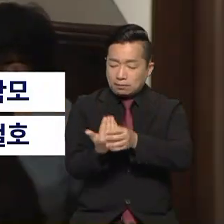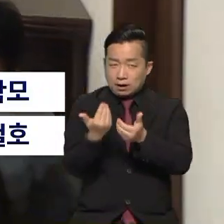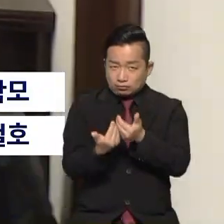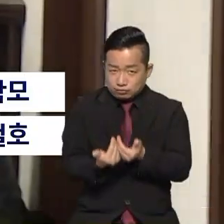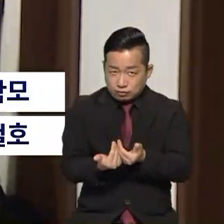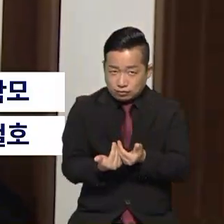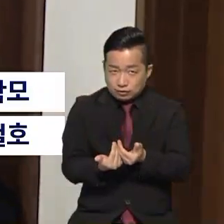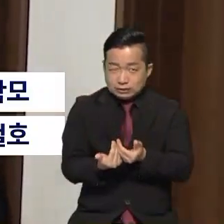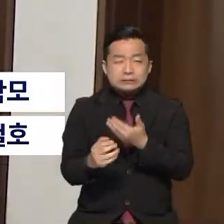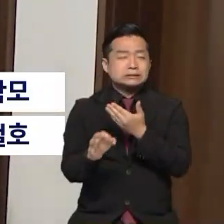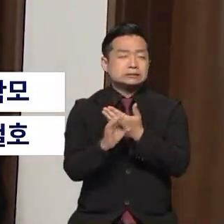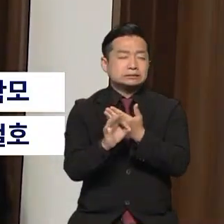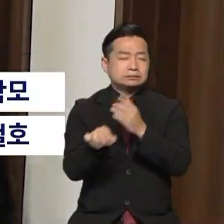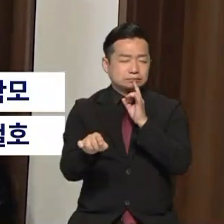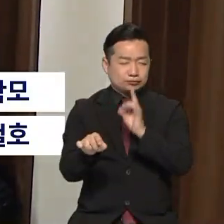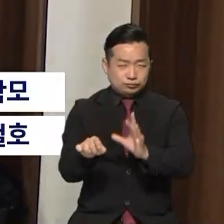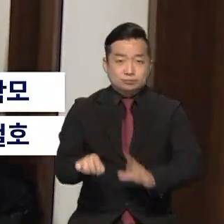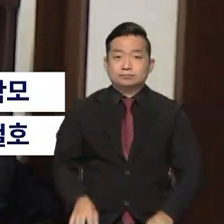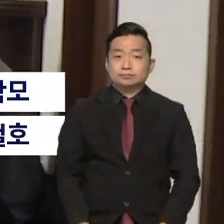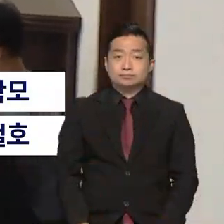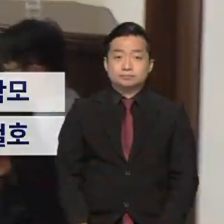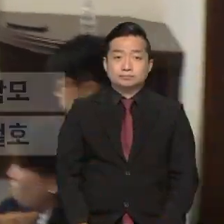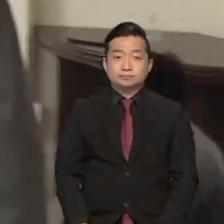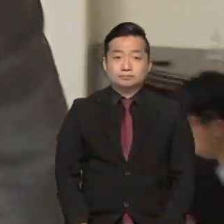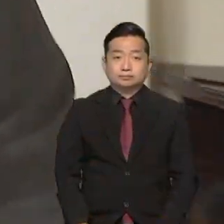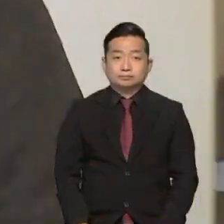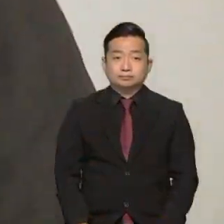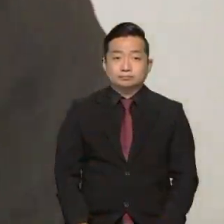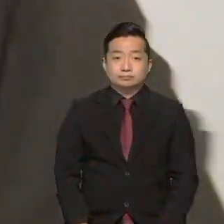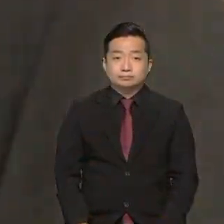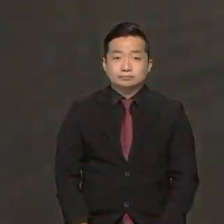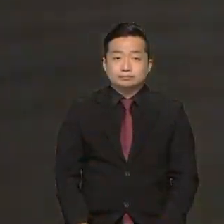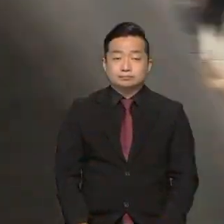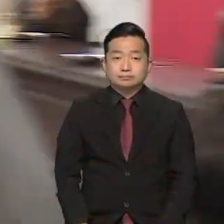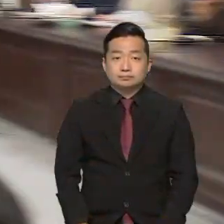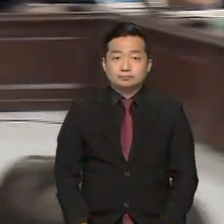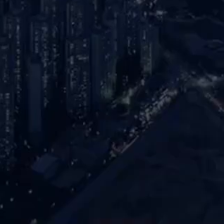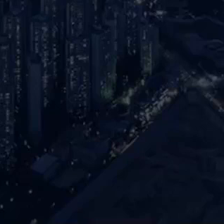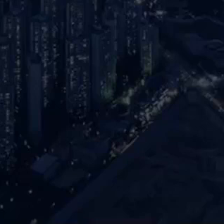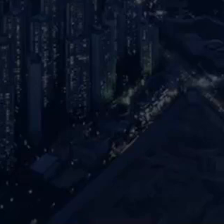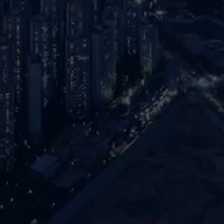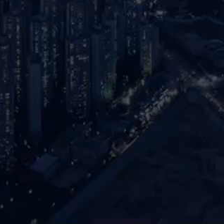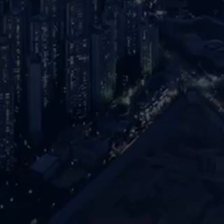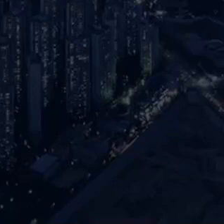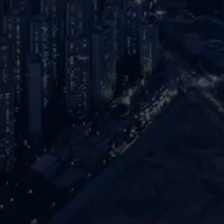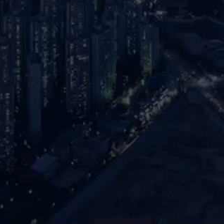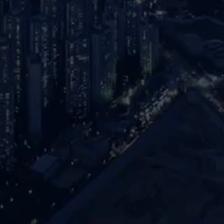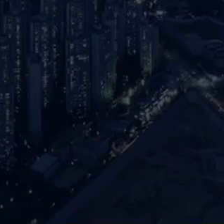미봉책이란 해석이 나오는 이유입니다. SBS 박찬범입니다.